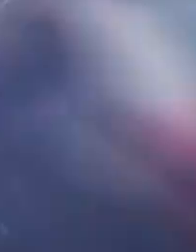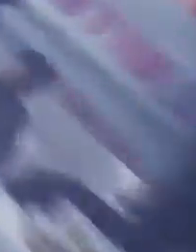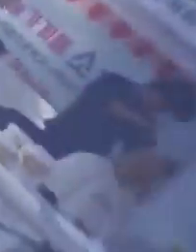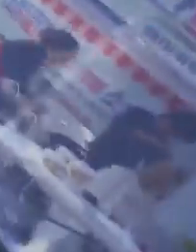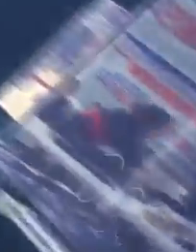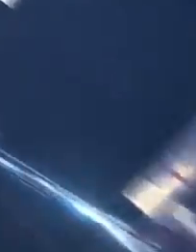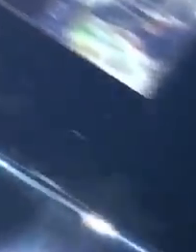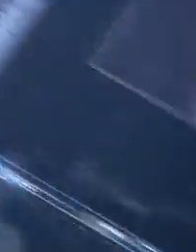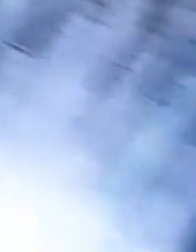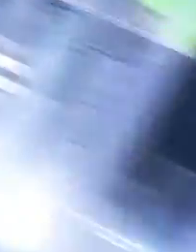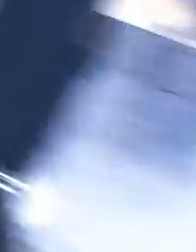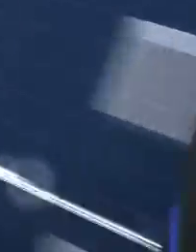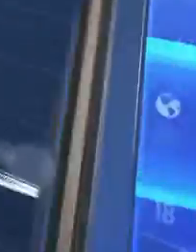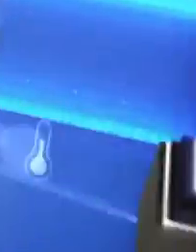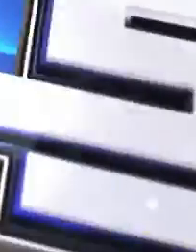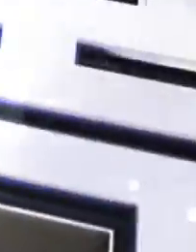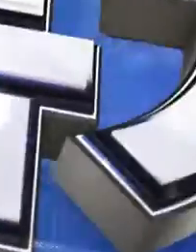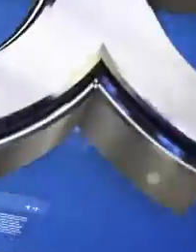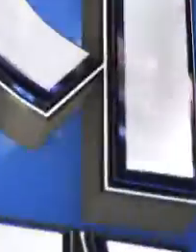으